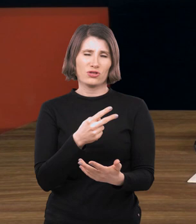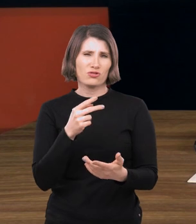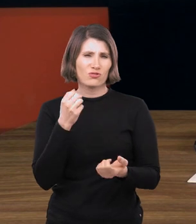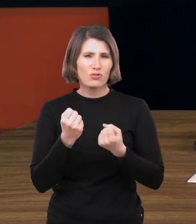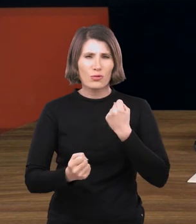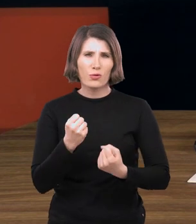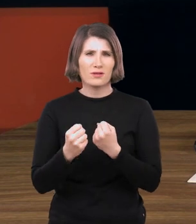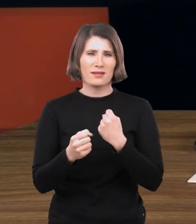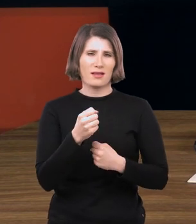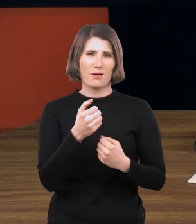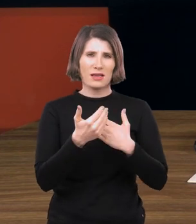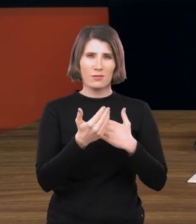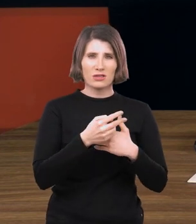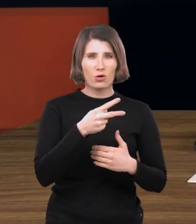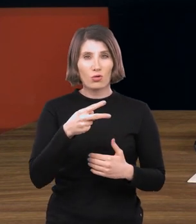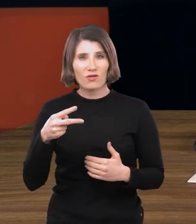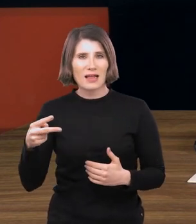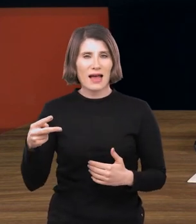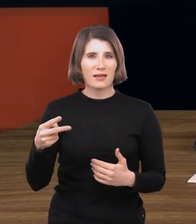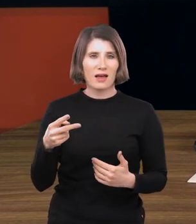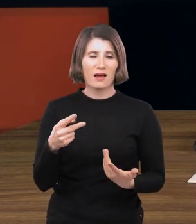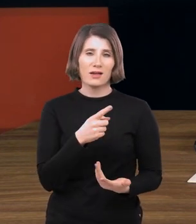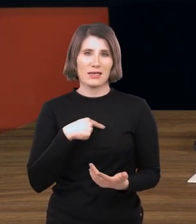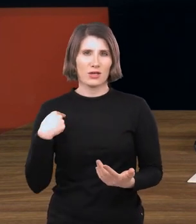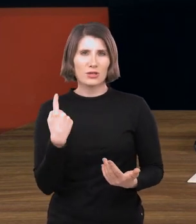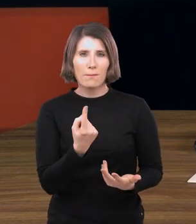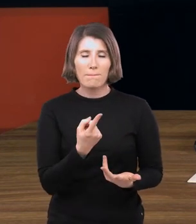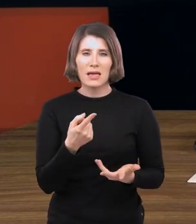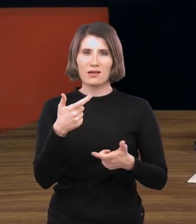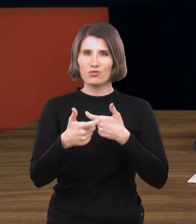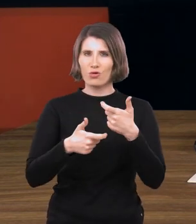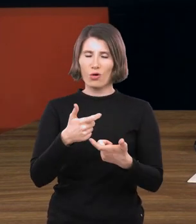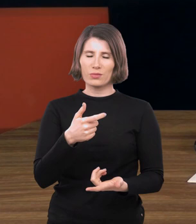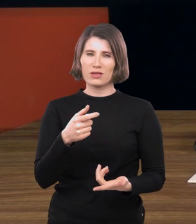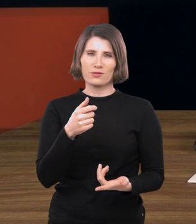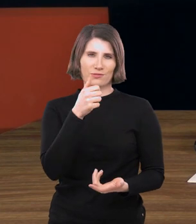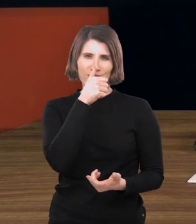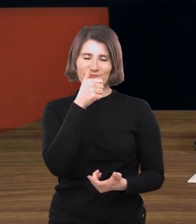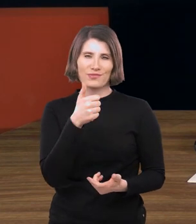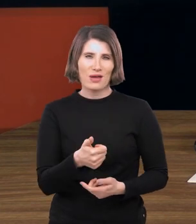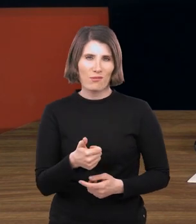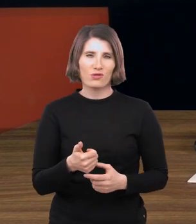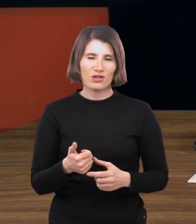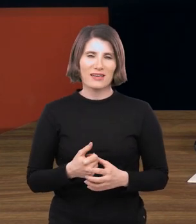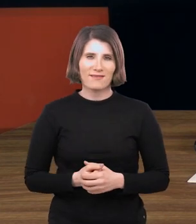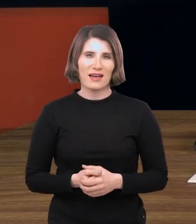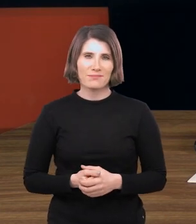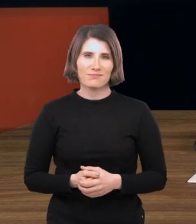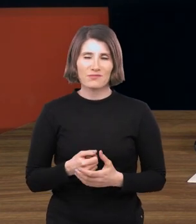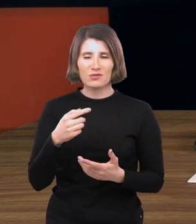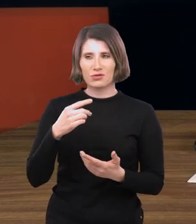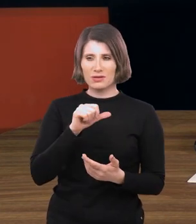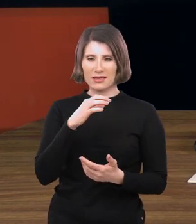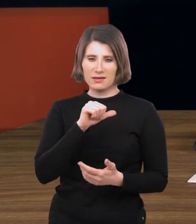wykonać skomplikowane matematyczne operacje, które nam osobiście nie śnią się nawet, żeby coś takiego